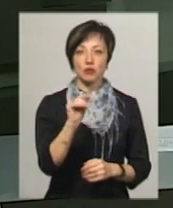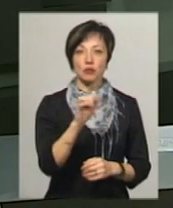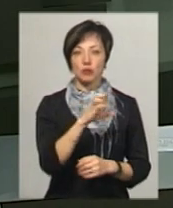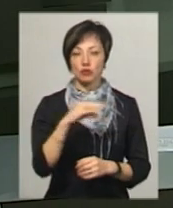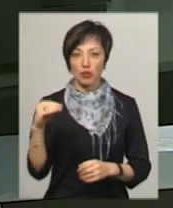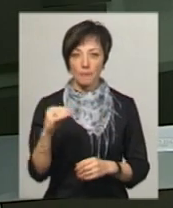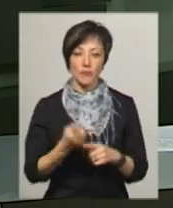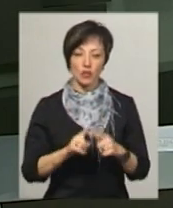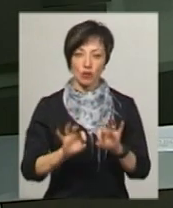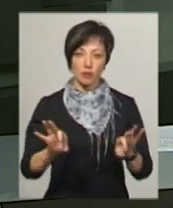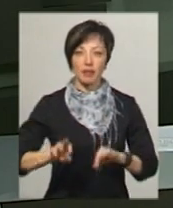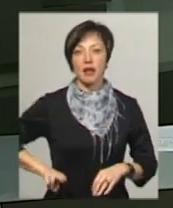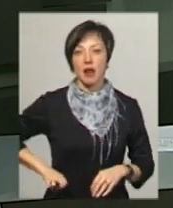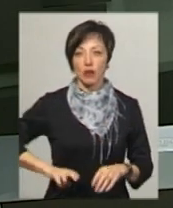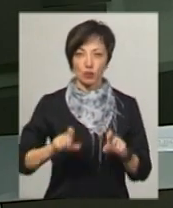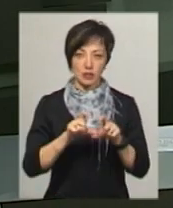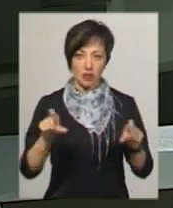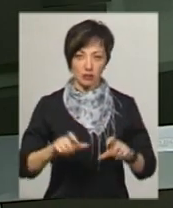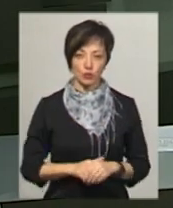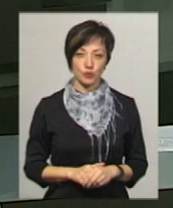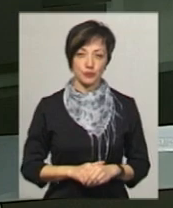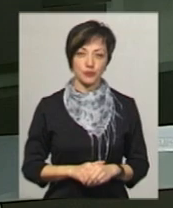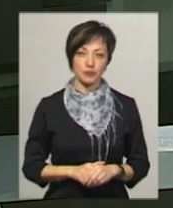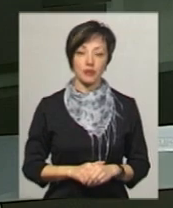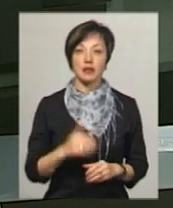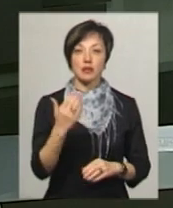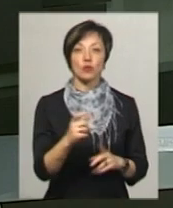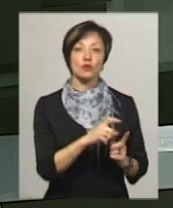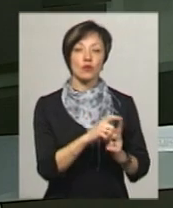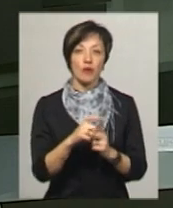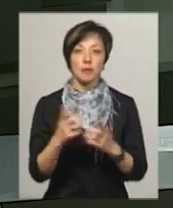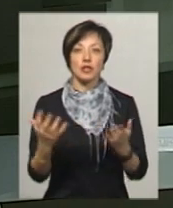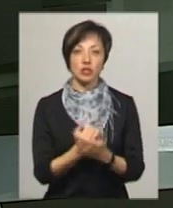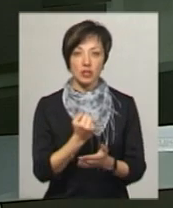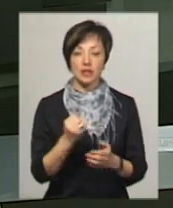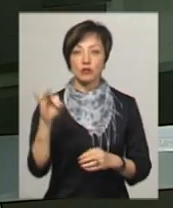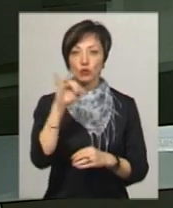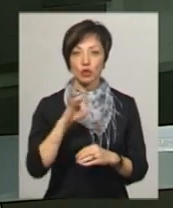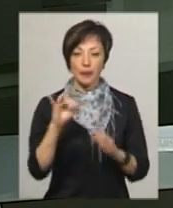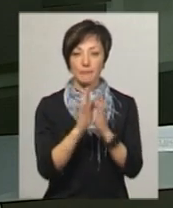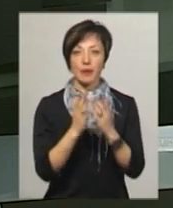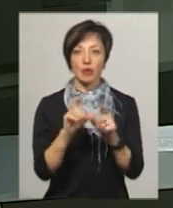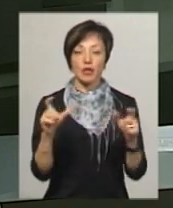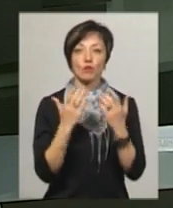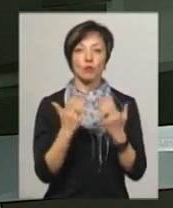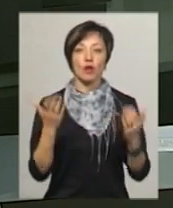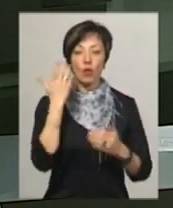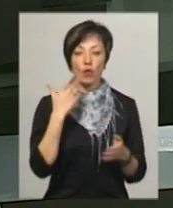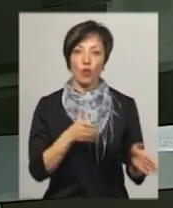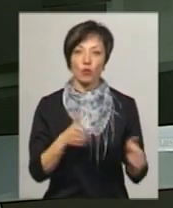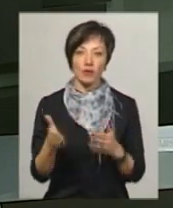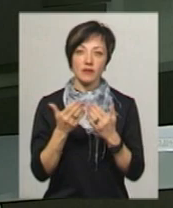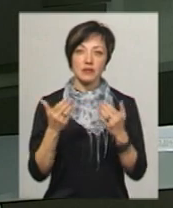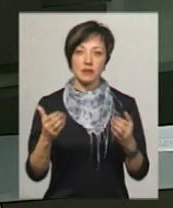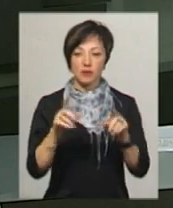Межибіж. Про це розповідає директор закладу Олег Погорілець. За його словами, віднайшли її в історичній бібліотеці музею, коли готували